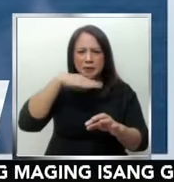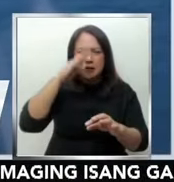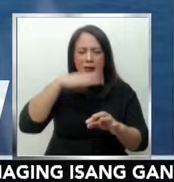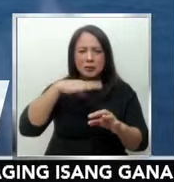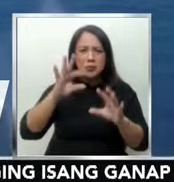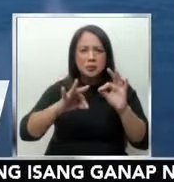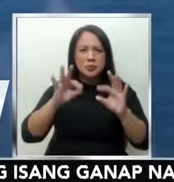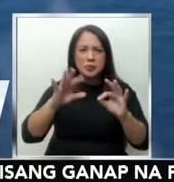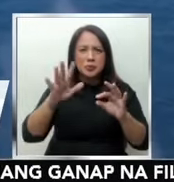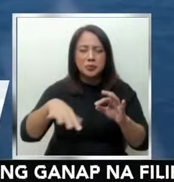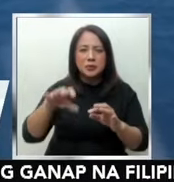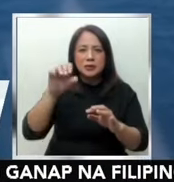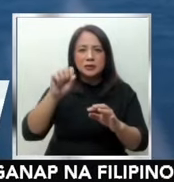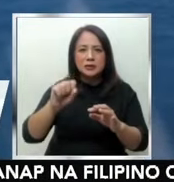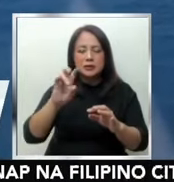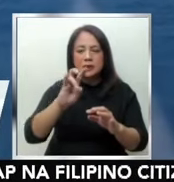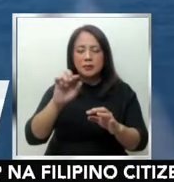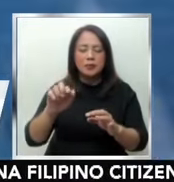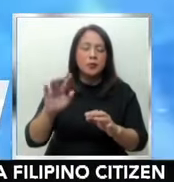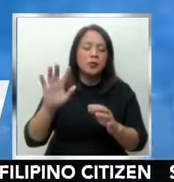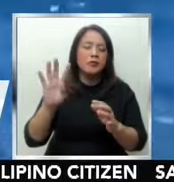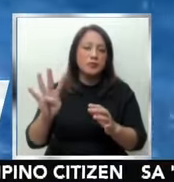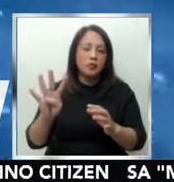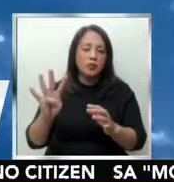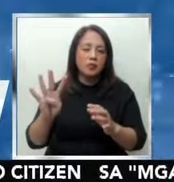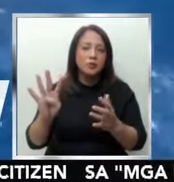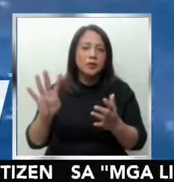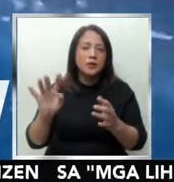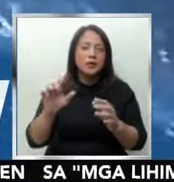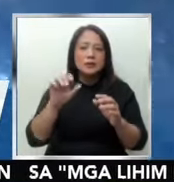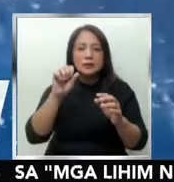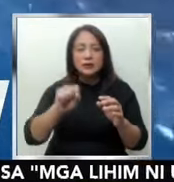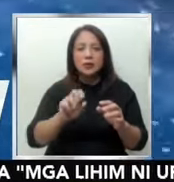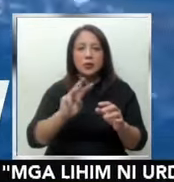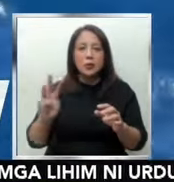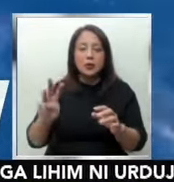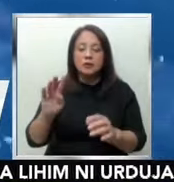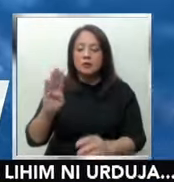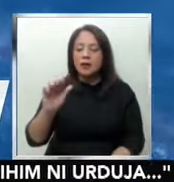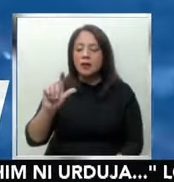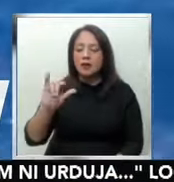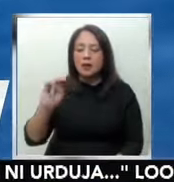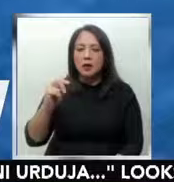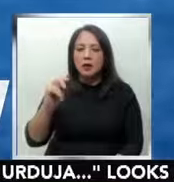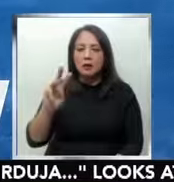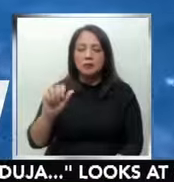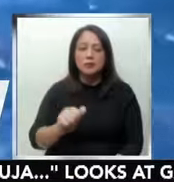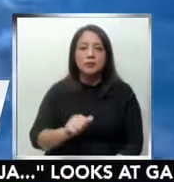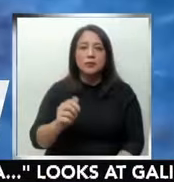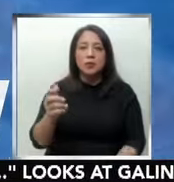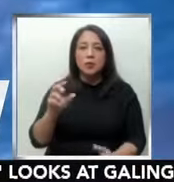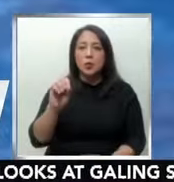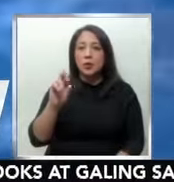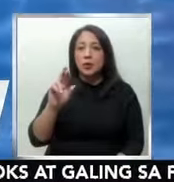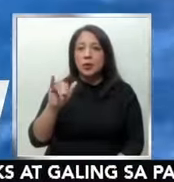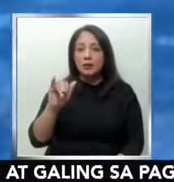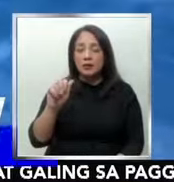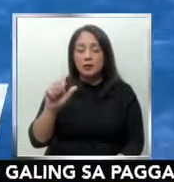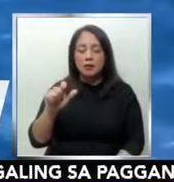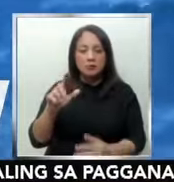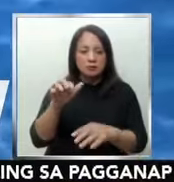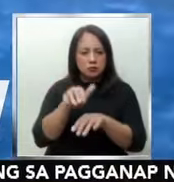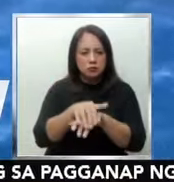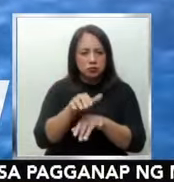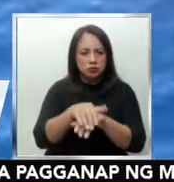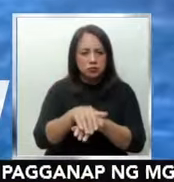7.4 nautical Miles Southwest ng bingawan point nauhan Oriental Mindoro naglatag na rin ng oil spill boom